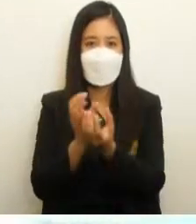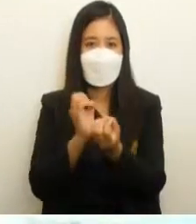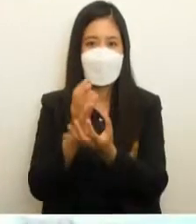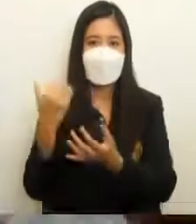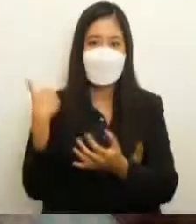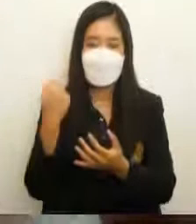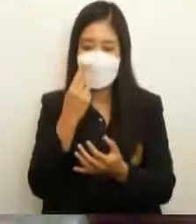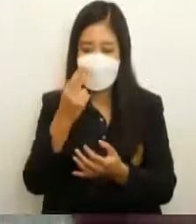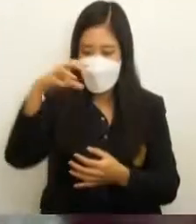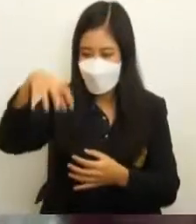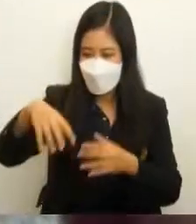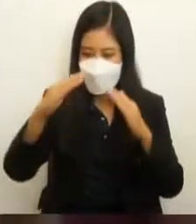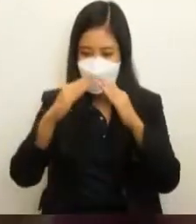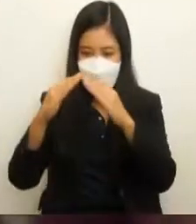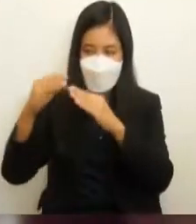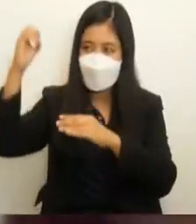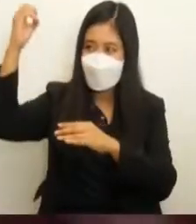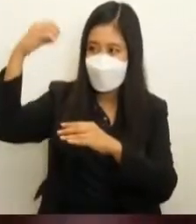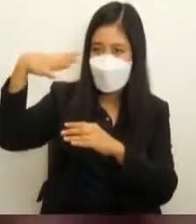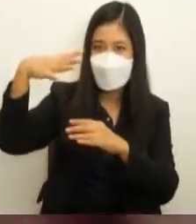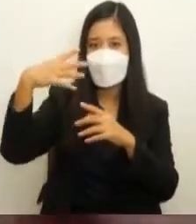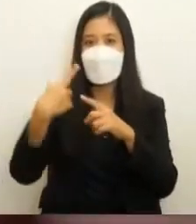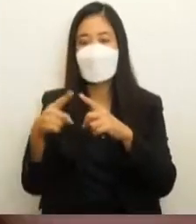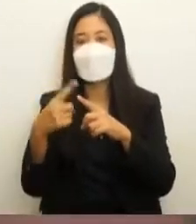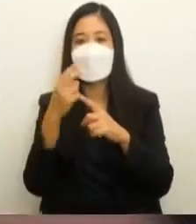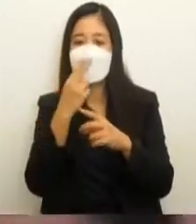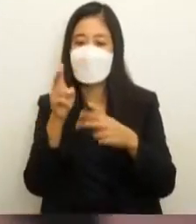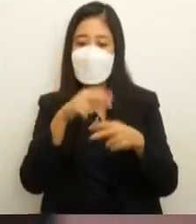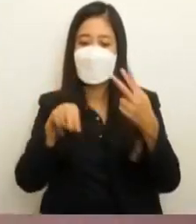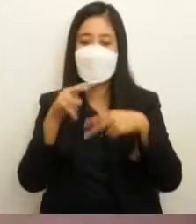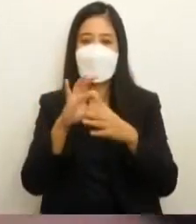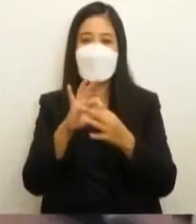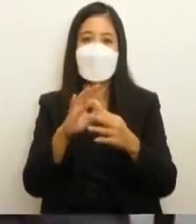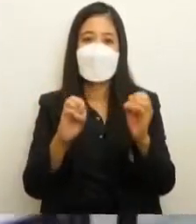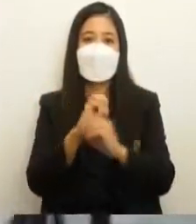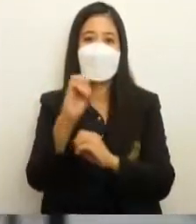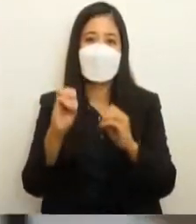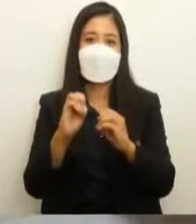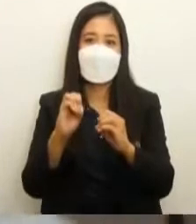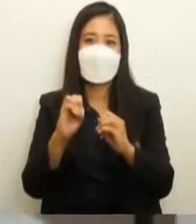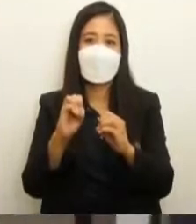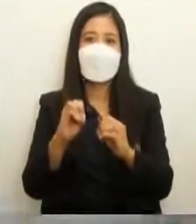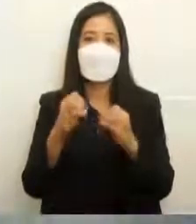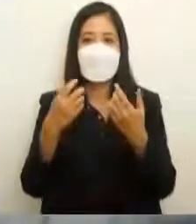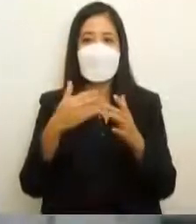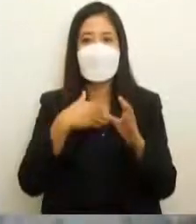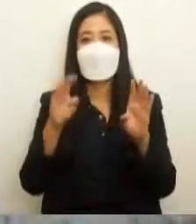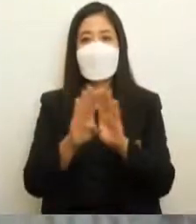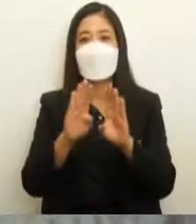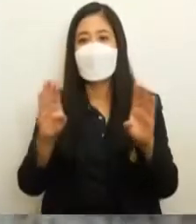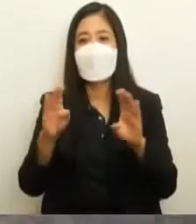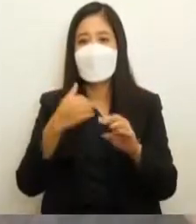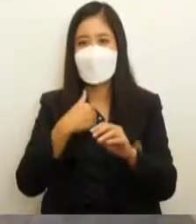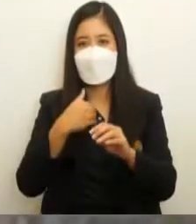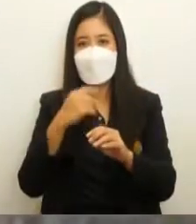านที่ห้องน้ำระบบไฟฟ้านะครับเราจะเน้นย้ำเรื่องความปลอดภัยแล้วก็ก่อนเปิดการเรียนเราก็จะมีการ